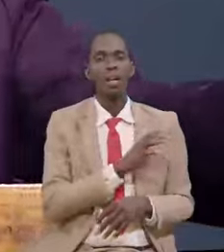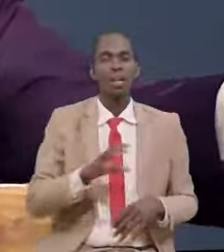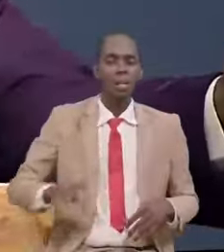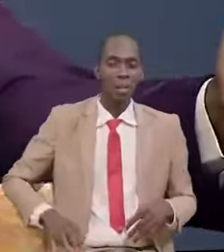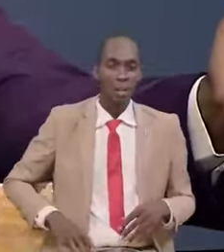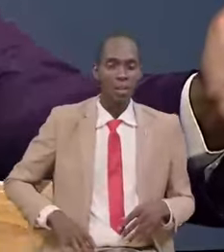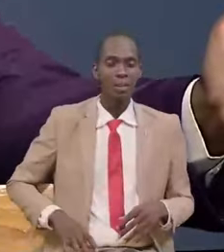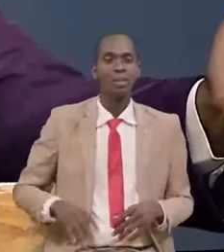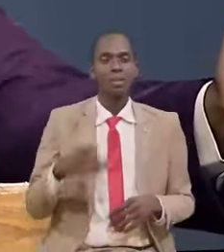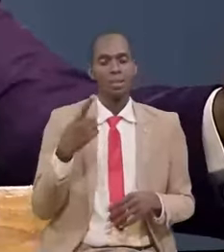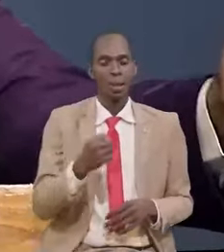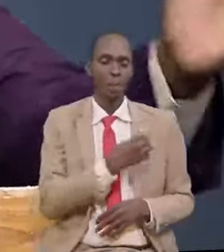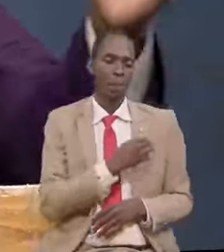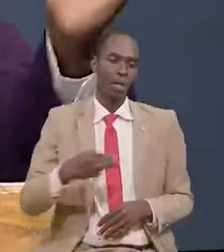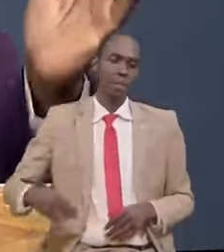Christ est le Messie.